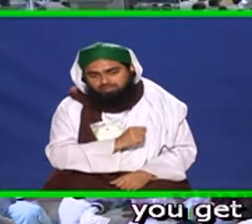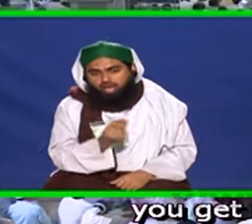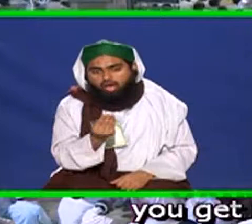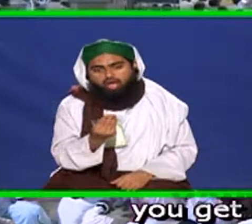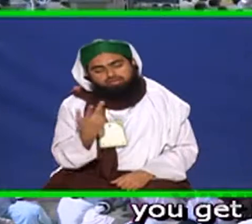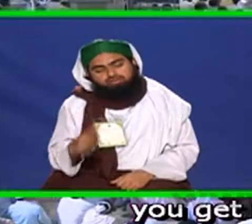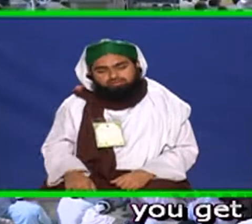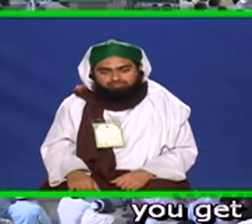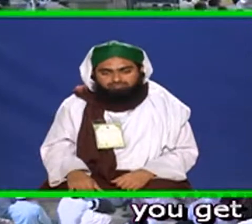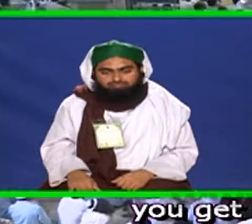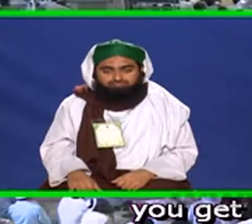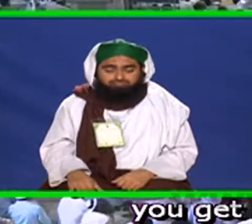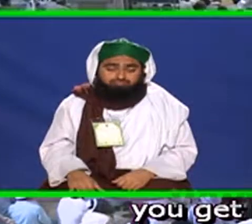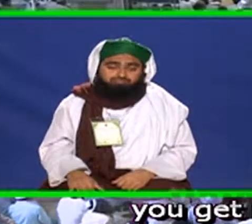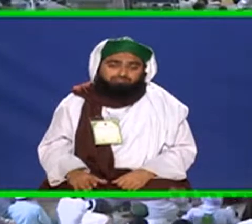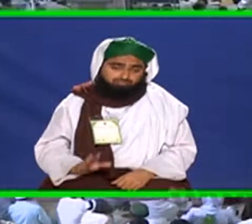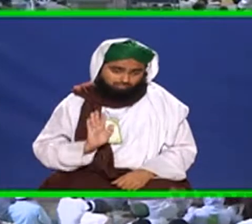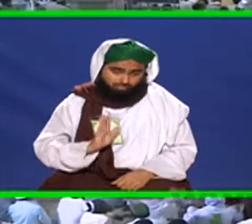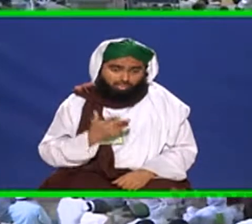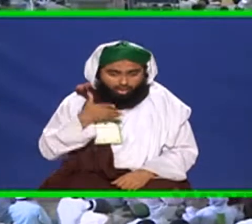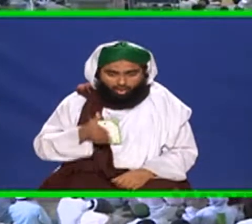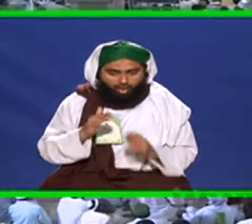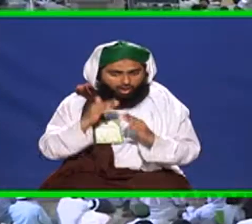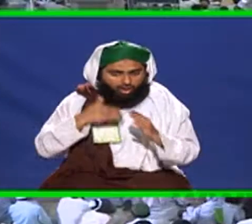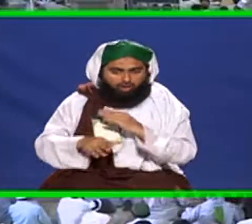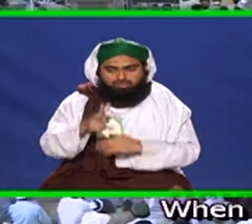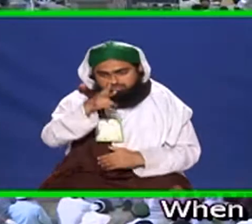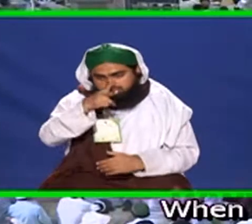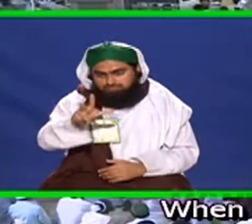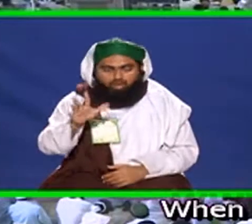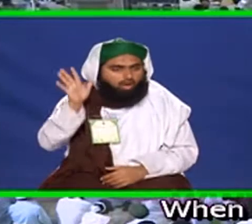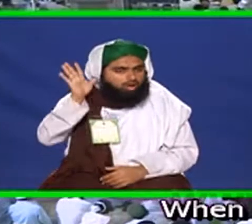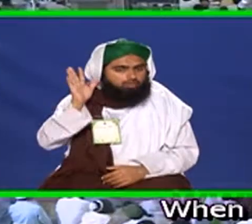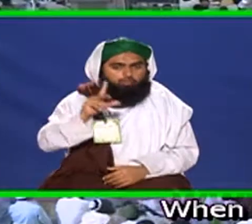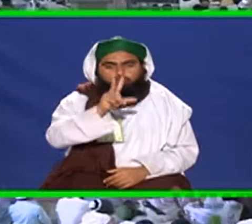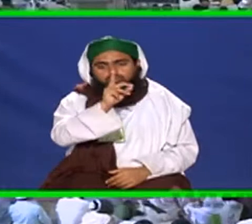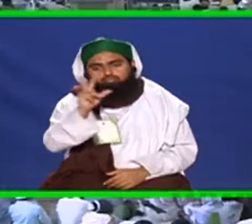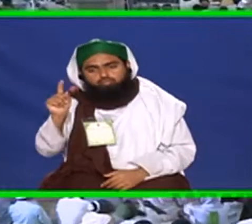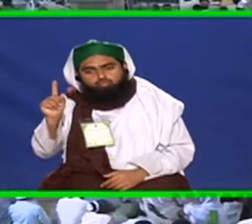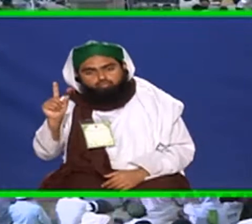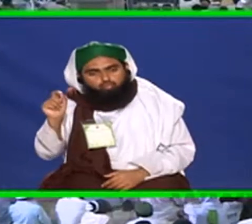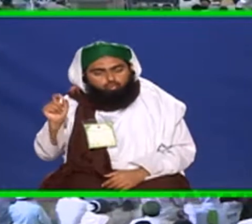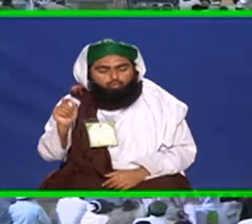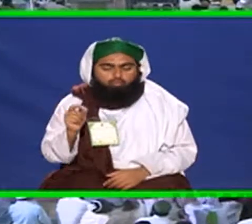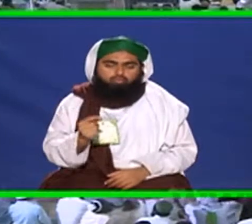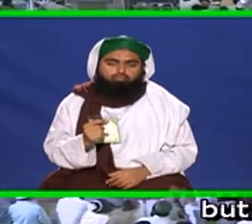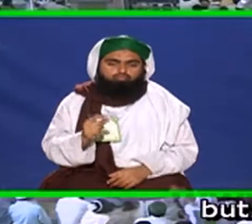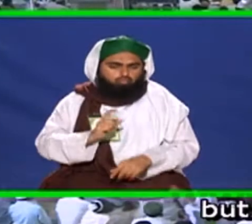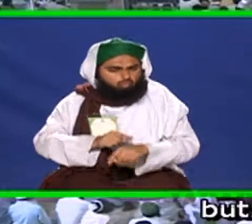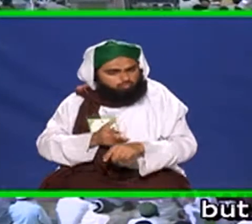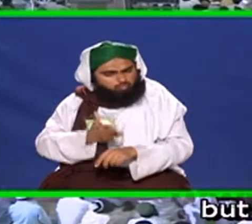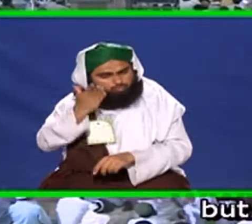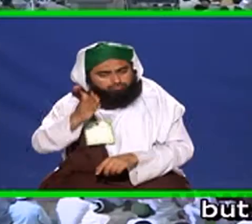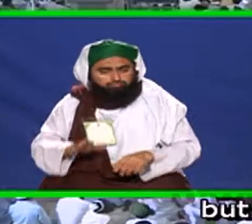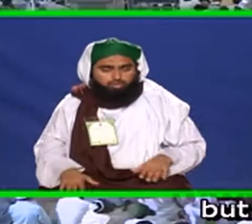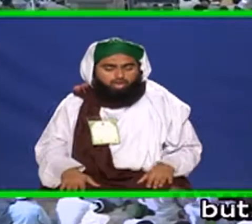درود شریف کا ثواب، وہاں لاکھ کا بھاؤ. یہاں 2 رکعت نفل پڑھو تو 2 ہی کا ثواب. حرم